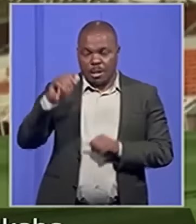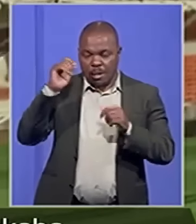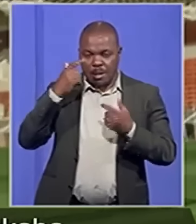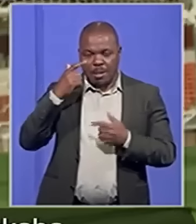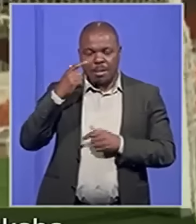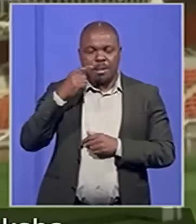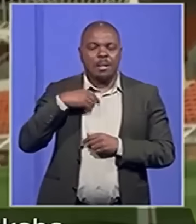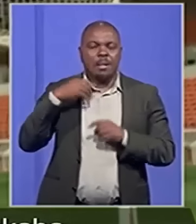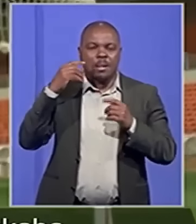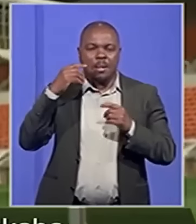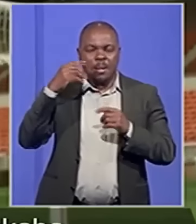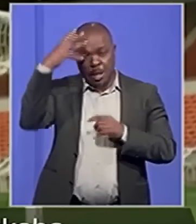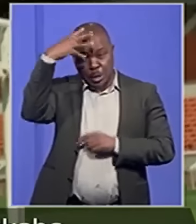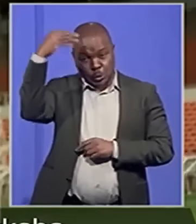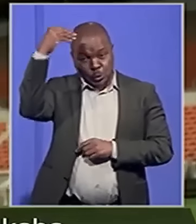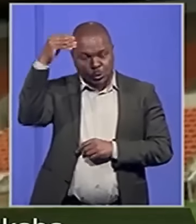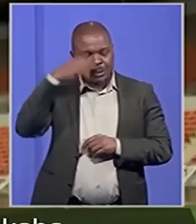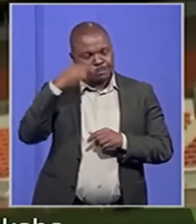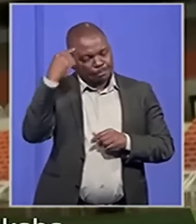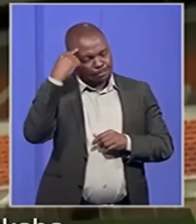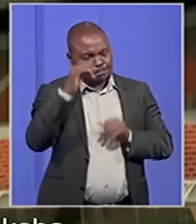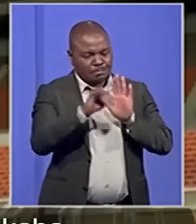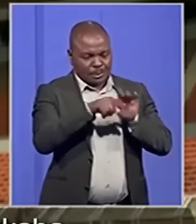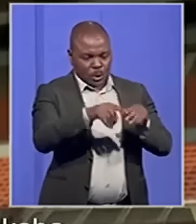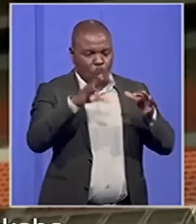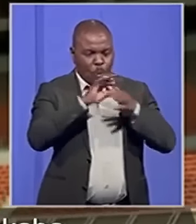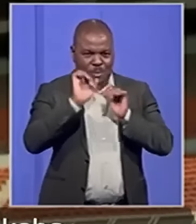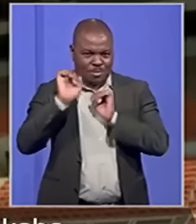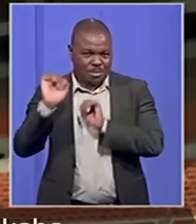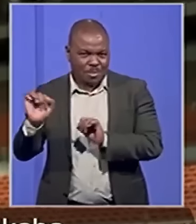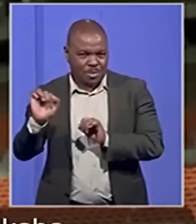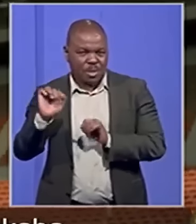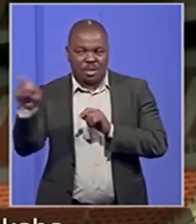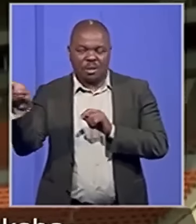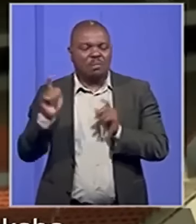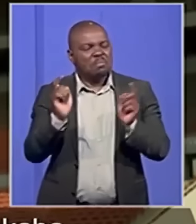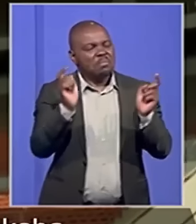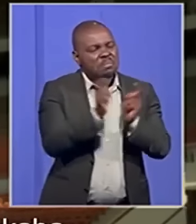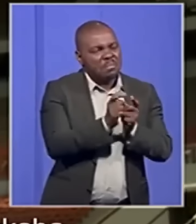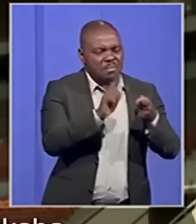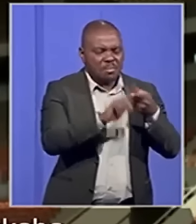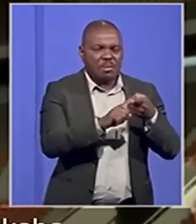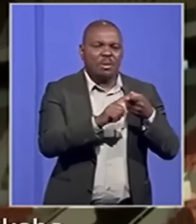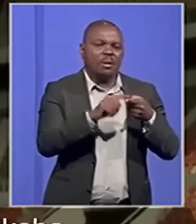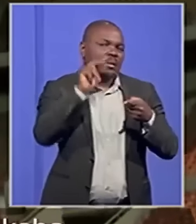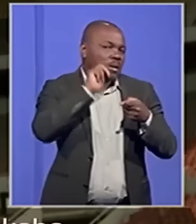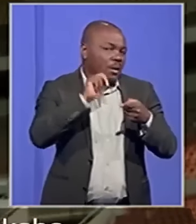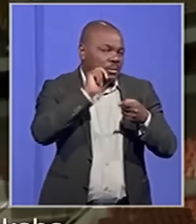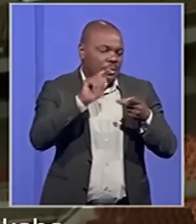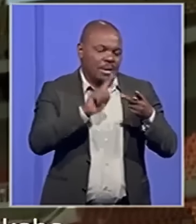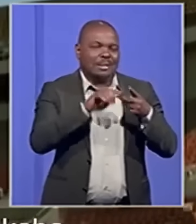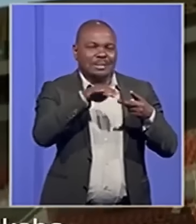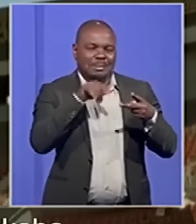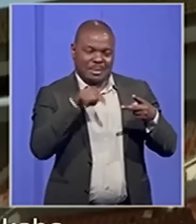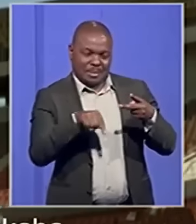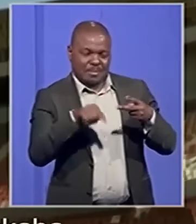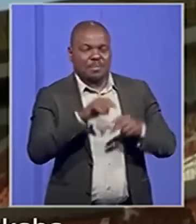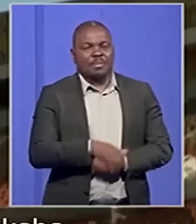kgethile lepatlele le bjale ka legae la bona la dipapadi fao naga ye e tla go nkgišetšana mahwafa le naga ya Nigeria le